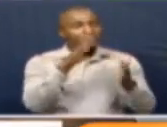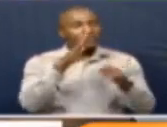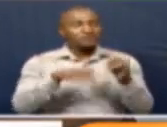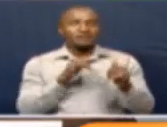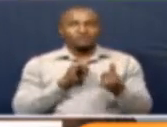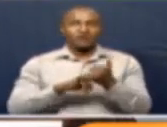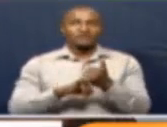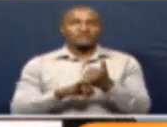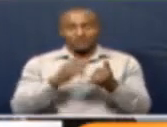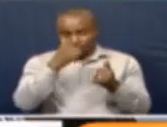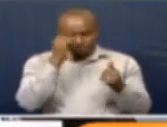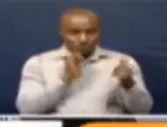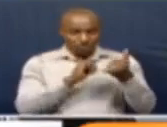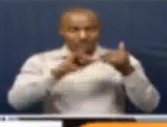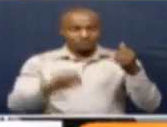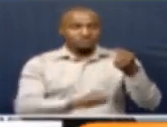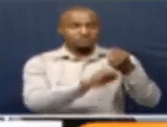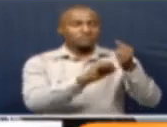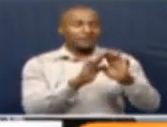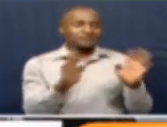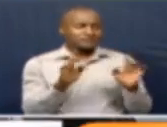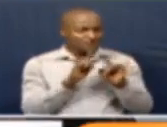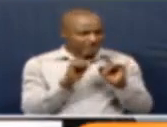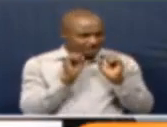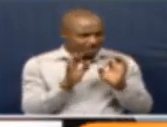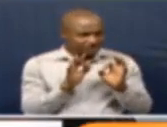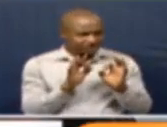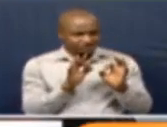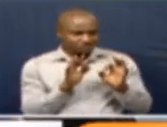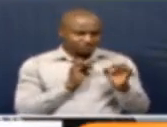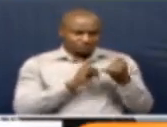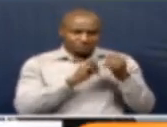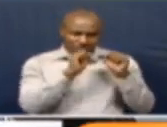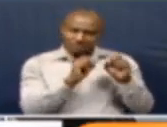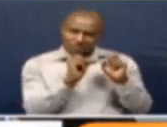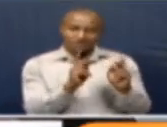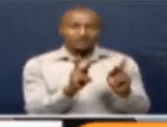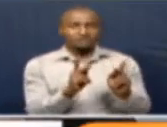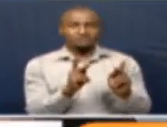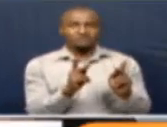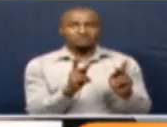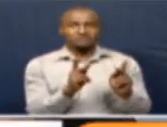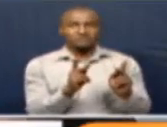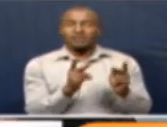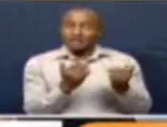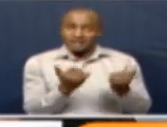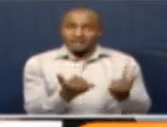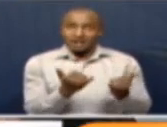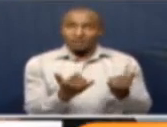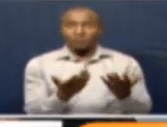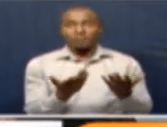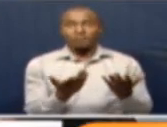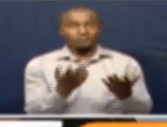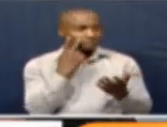manake mwanamke ni msaidizi. Lakini pale itakapofikia kama mwanamke ataweza zaidi ni sawa. Lakini sahizi umeona kwamba hata ukiangalia